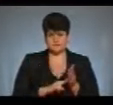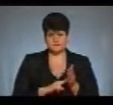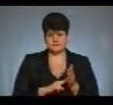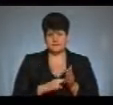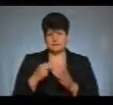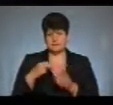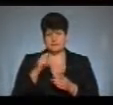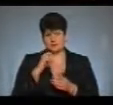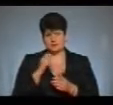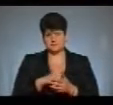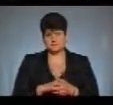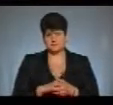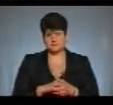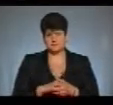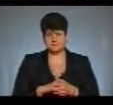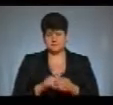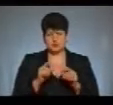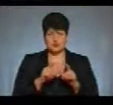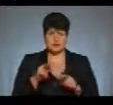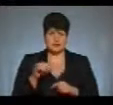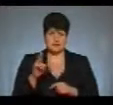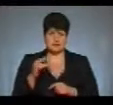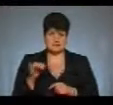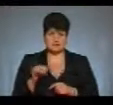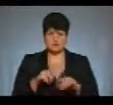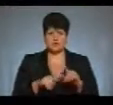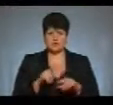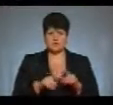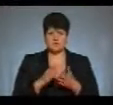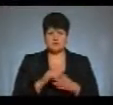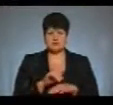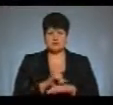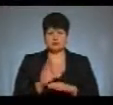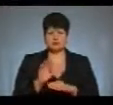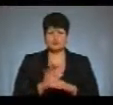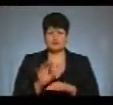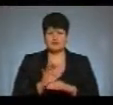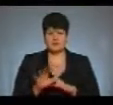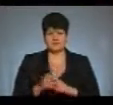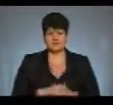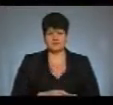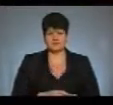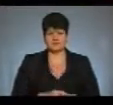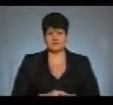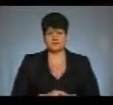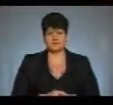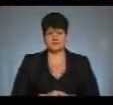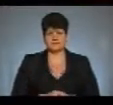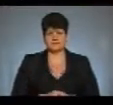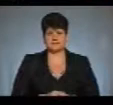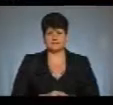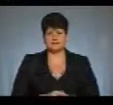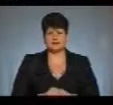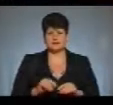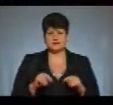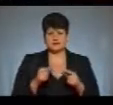підписана «Україна» і школа-ліцей. Родичі маю за кордоном, буду відправляти їм залюбки. Я брала участь і в конкурсах, і